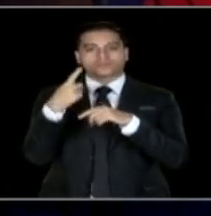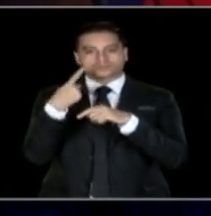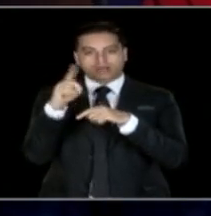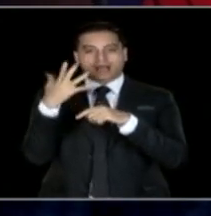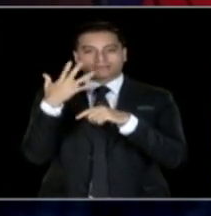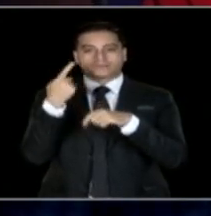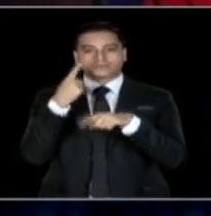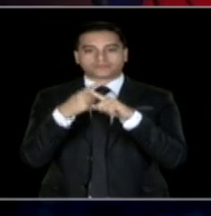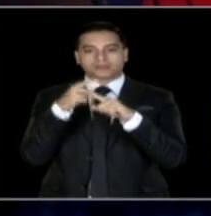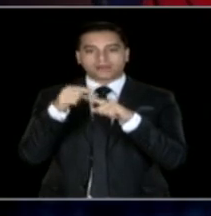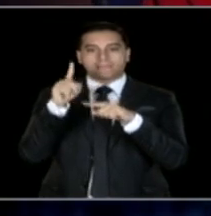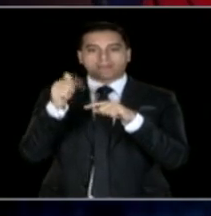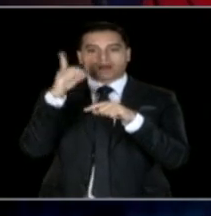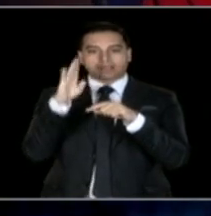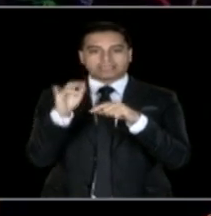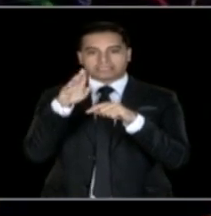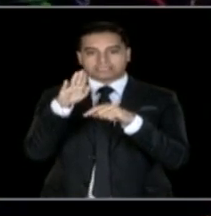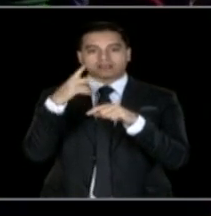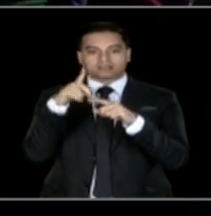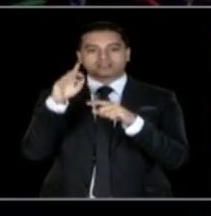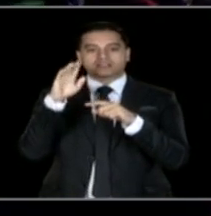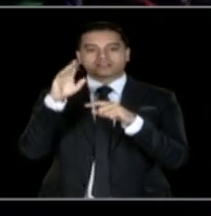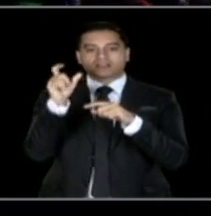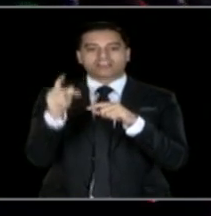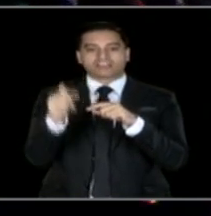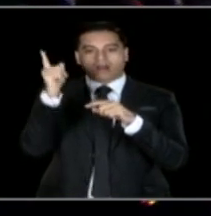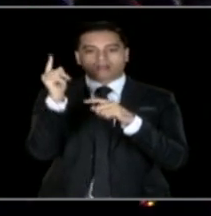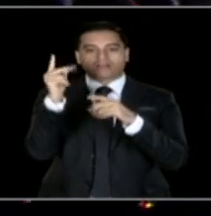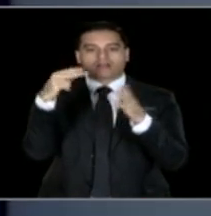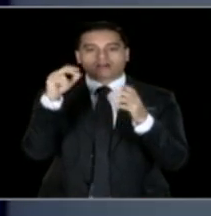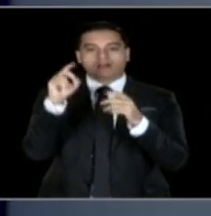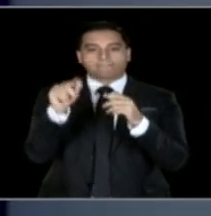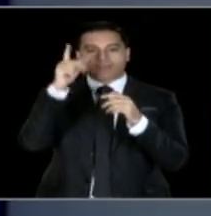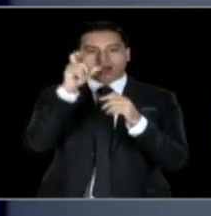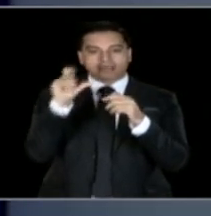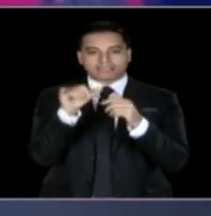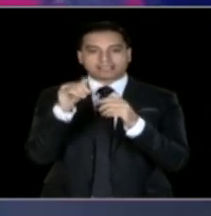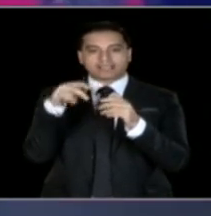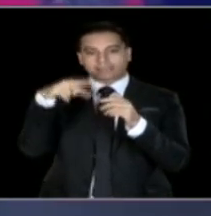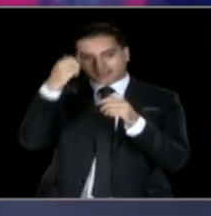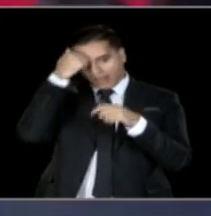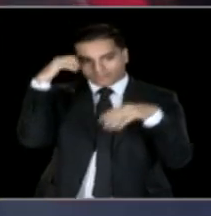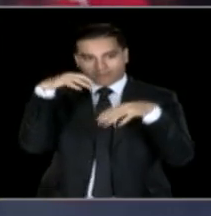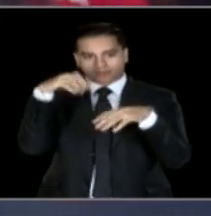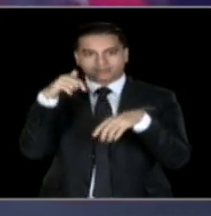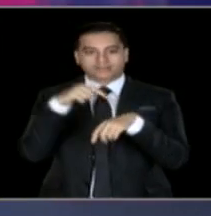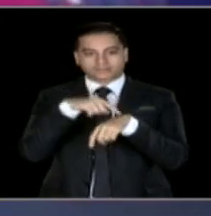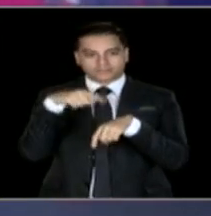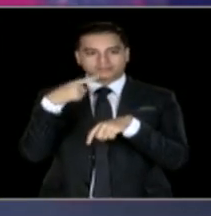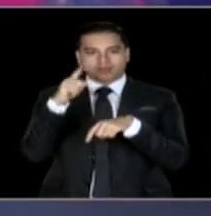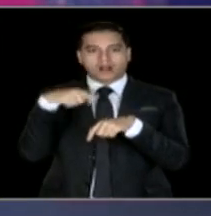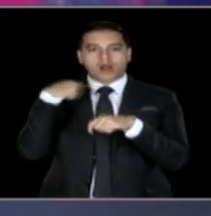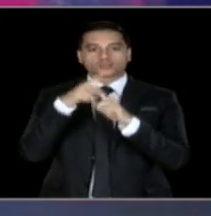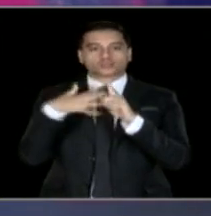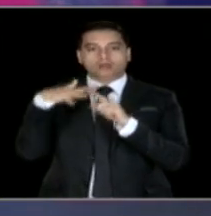قصيده لشاعر سوري راحل، فمن هو؟ نزار قباني. صح. كم عدد الامطار في 8 كيلومترات؟ 8000. صح. من هو رئيس وزراء